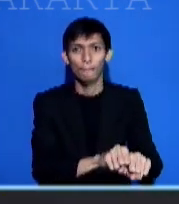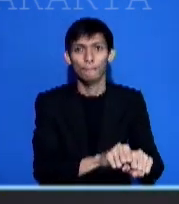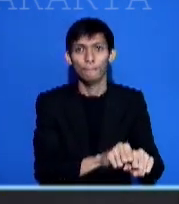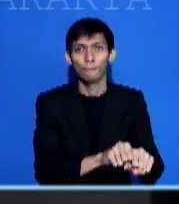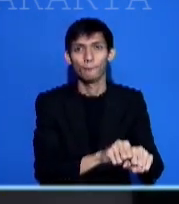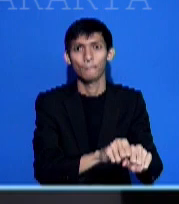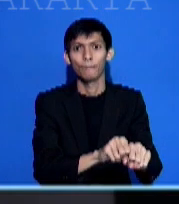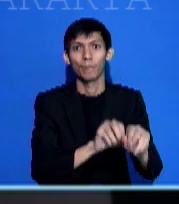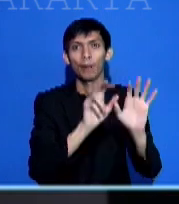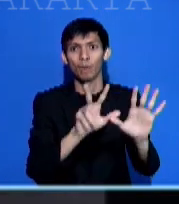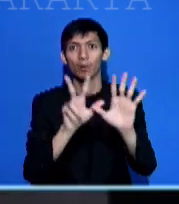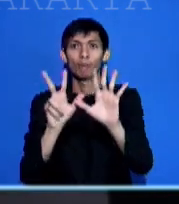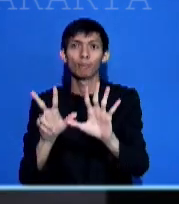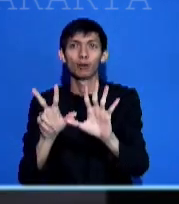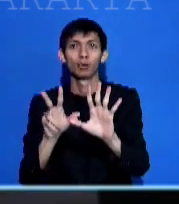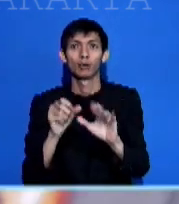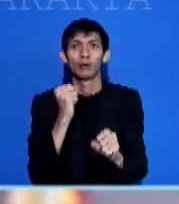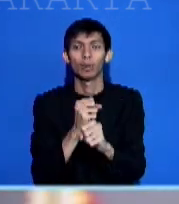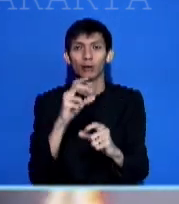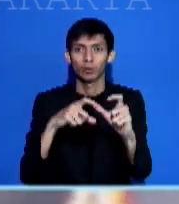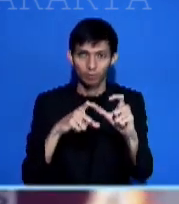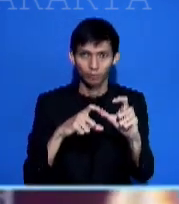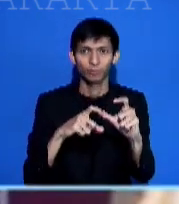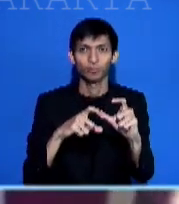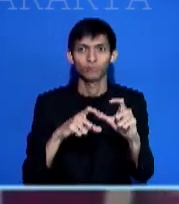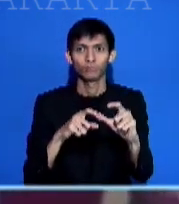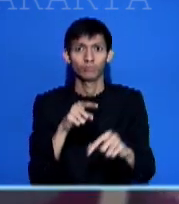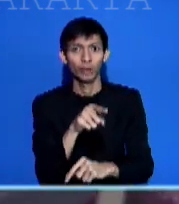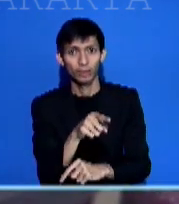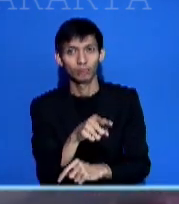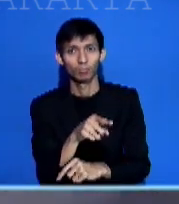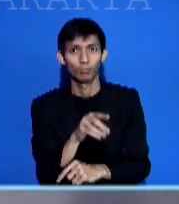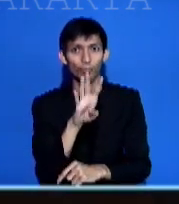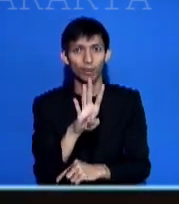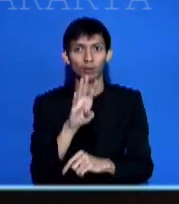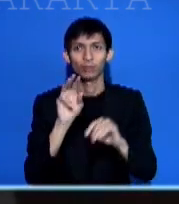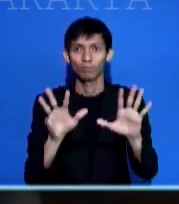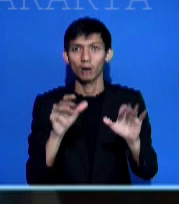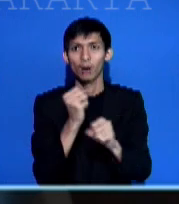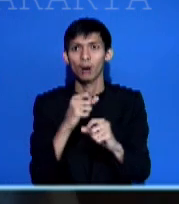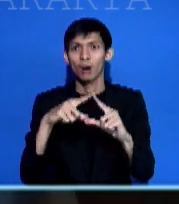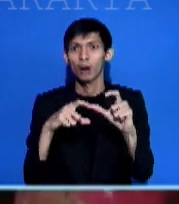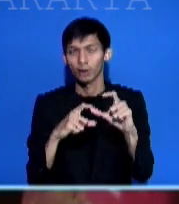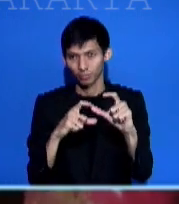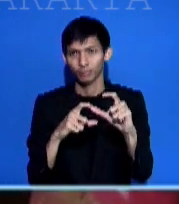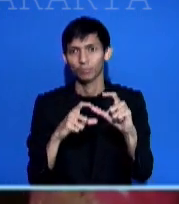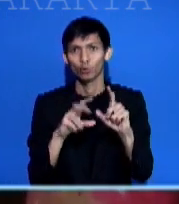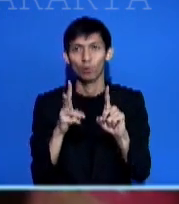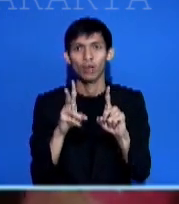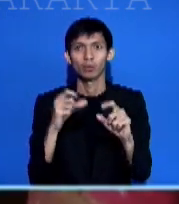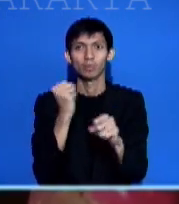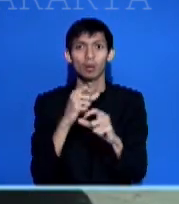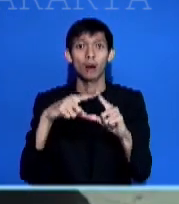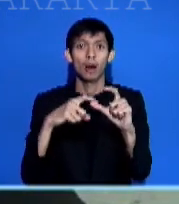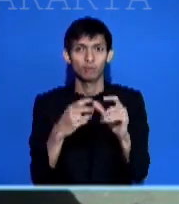gas 3 kg, 51 tabung gas 5,5 kg, 49 tabung gas 12 kg, timbangan,